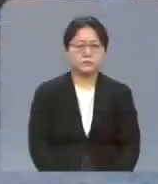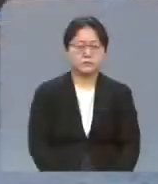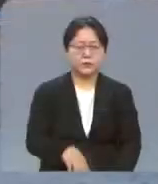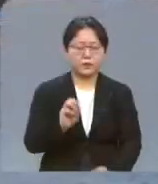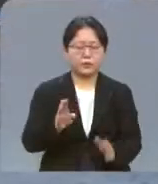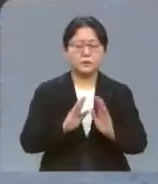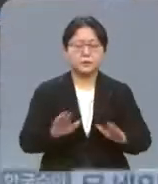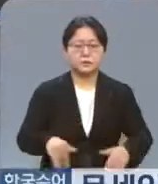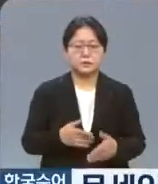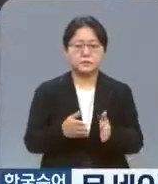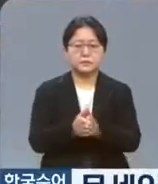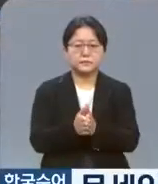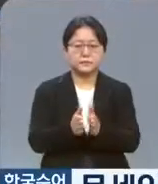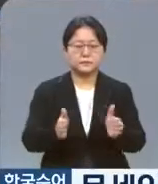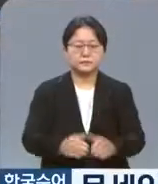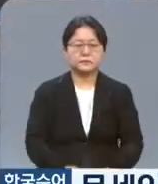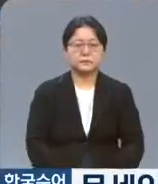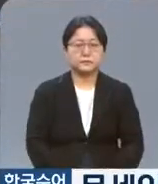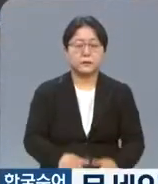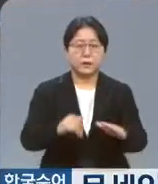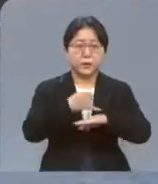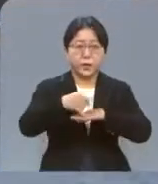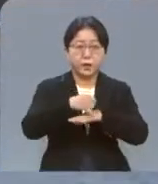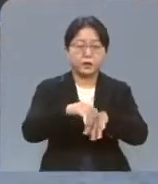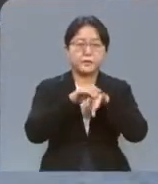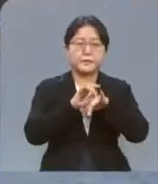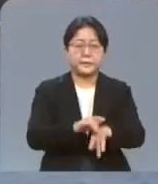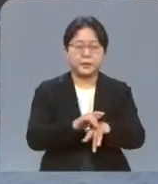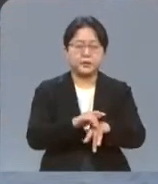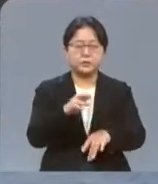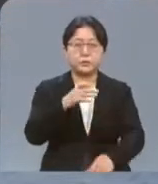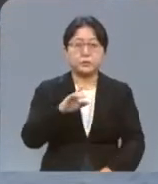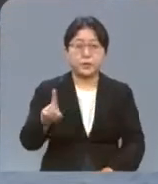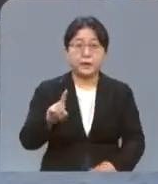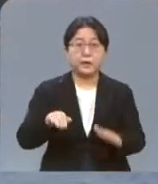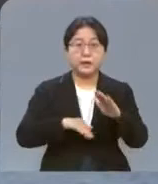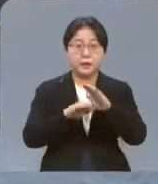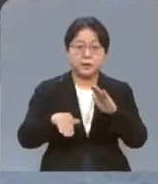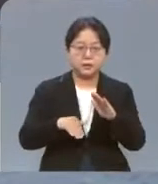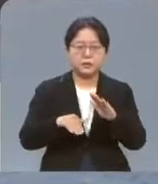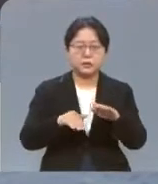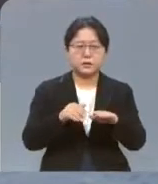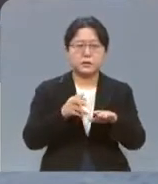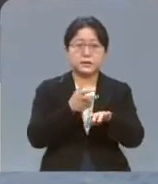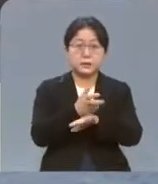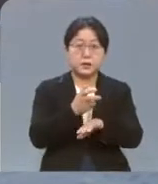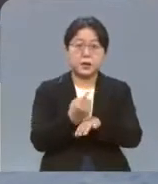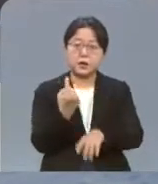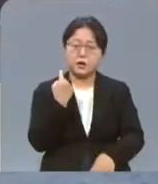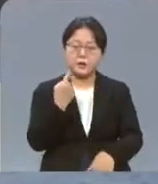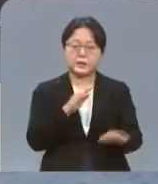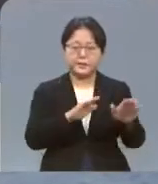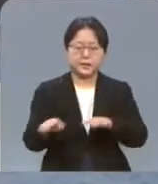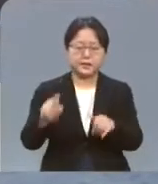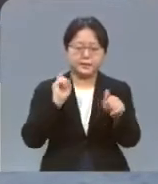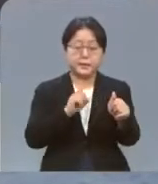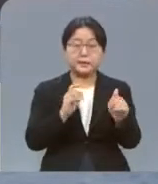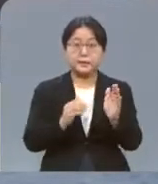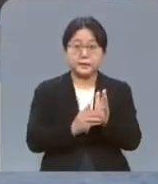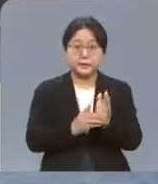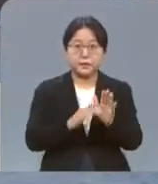계속해서 광주 전남권 이었습니다 완도에서 실종된 조유나 양 가족의 차량이 어제 바다에서 발견되었습니다